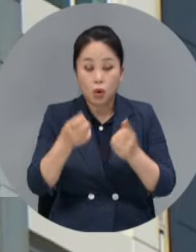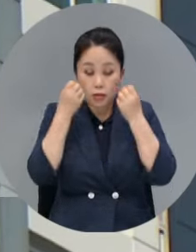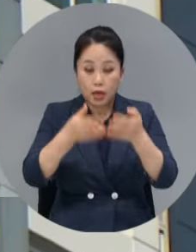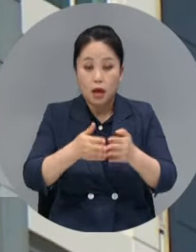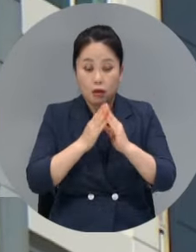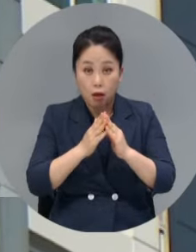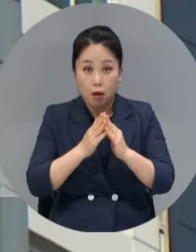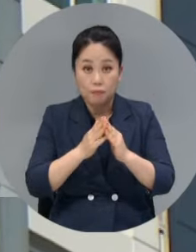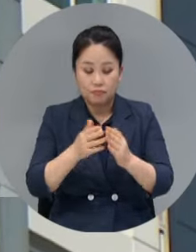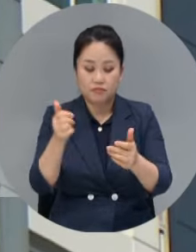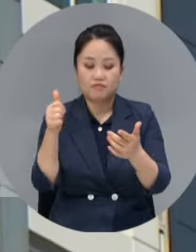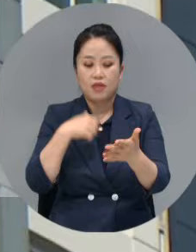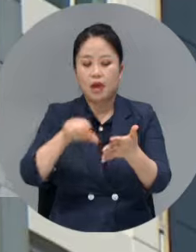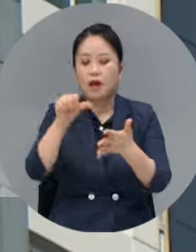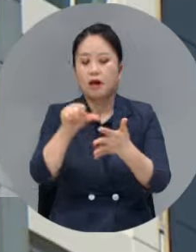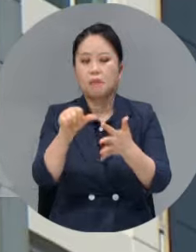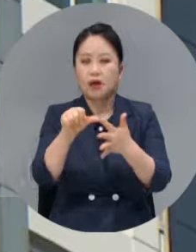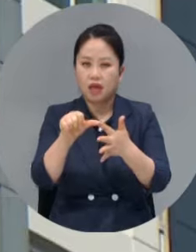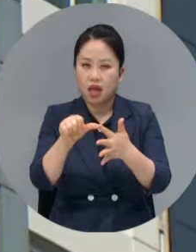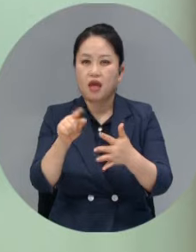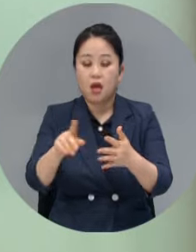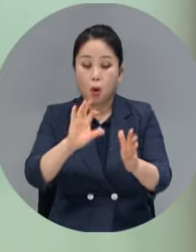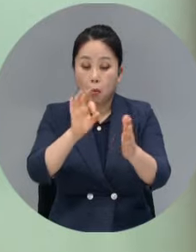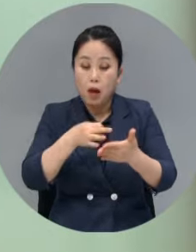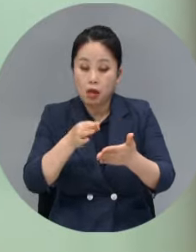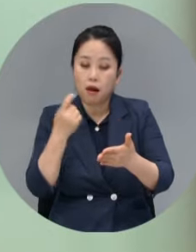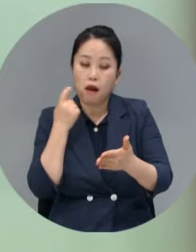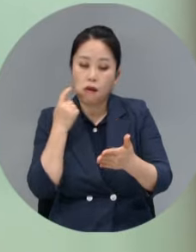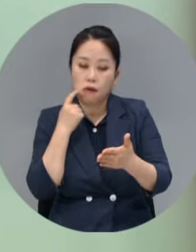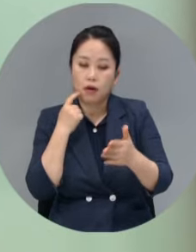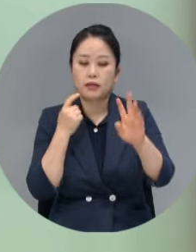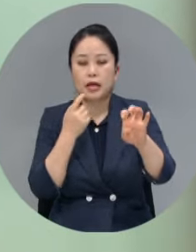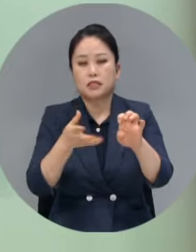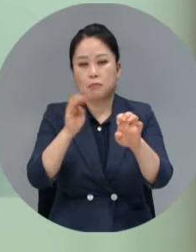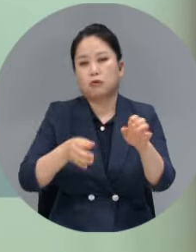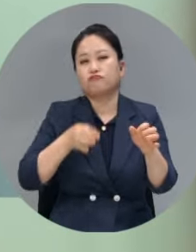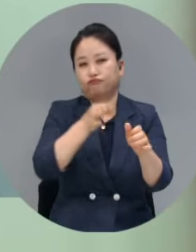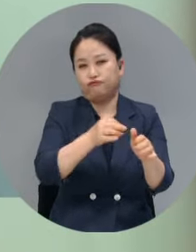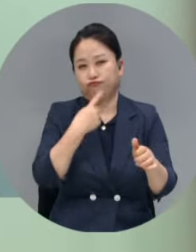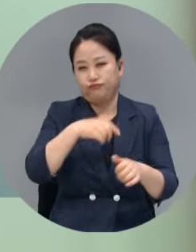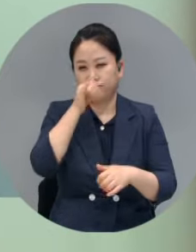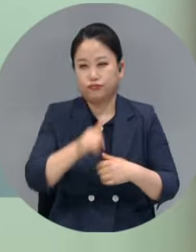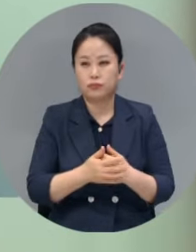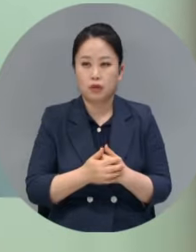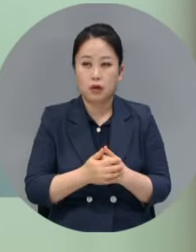원이 지급된 사실도 밝혀졌습니다게 없어요네